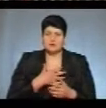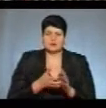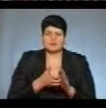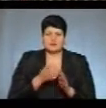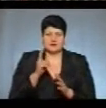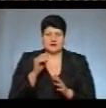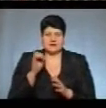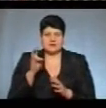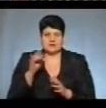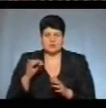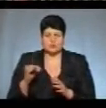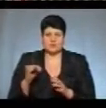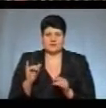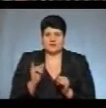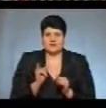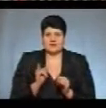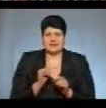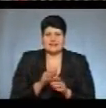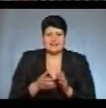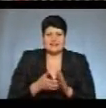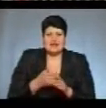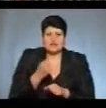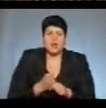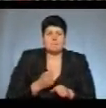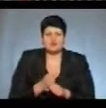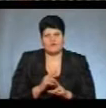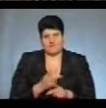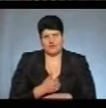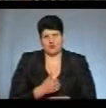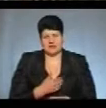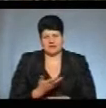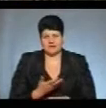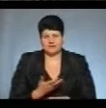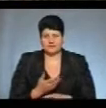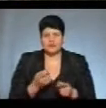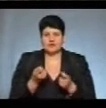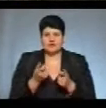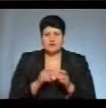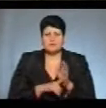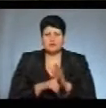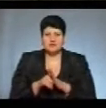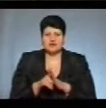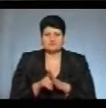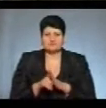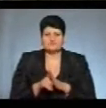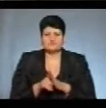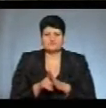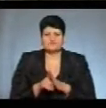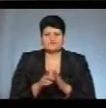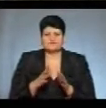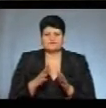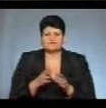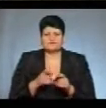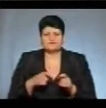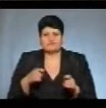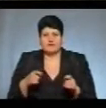і чуть, можна сказати, не допрацював так, як би хотів. Тут чуть почав зависати і думаю, що